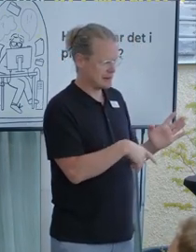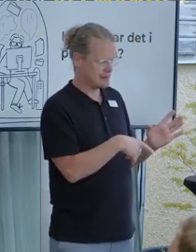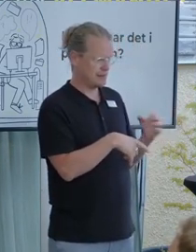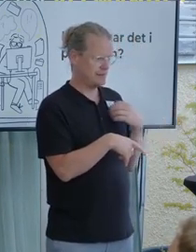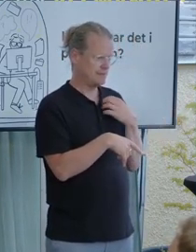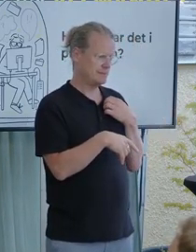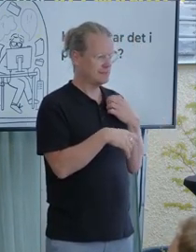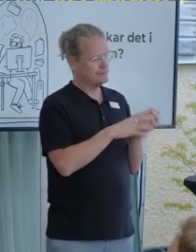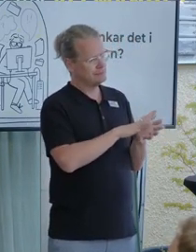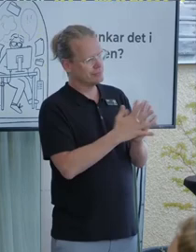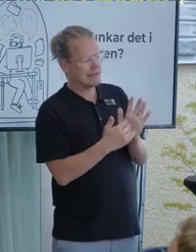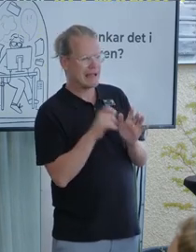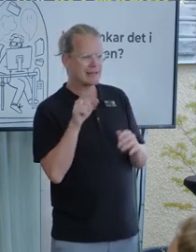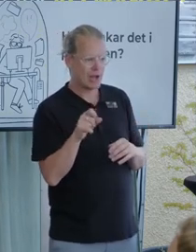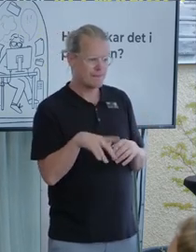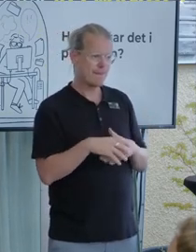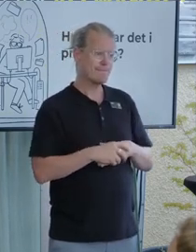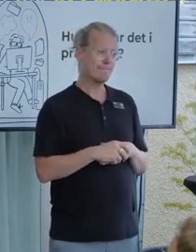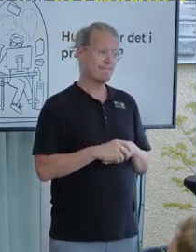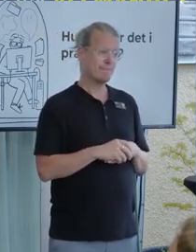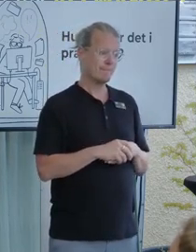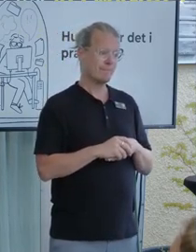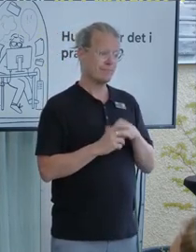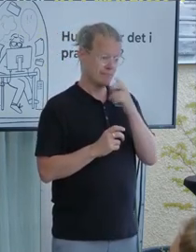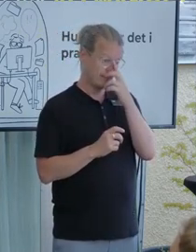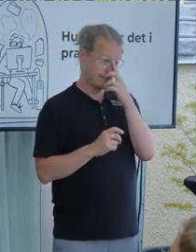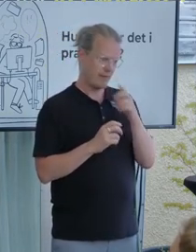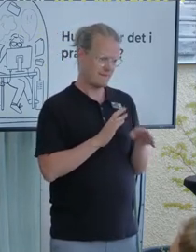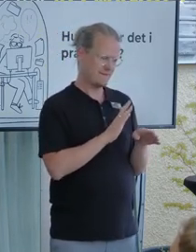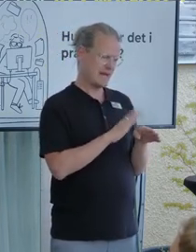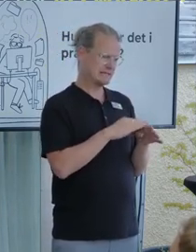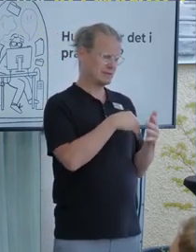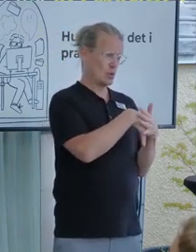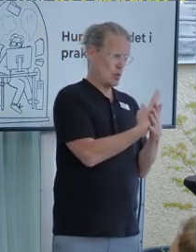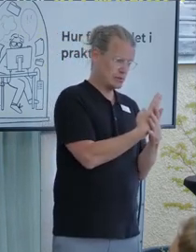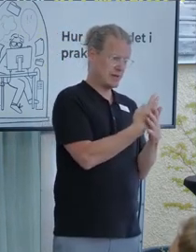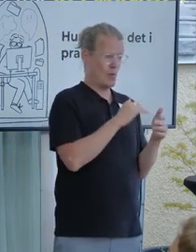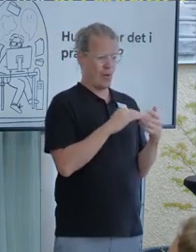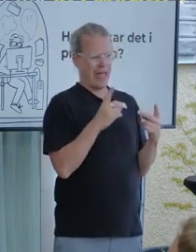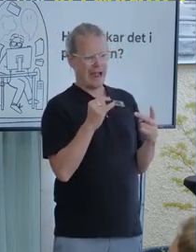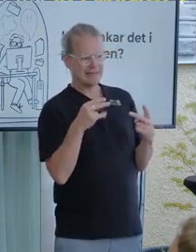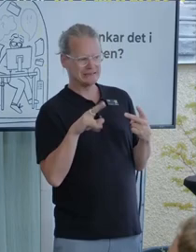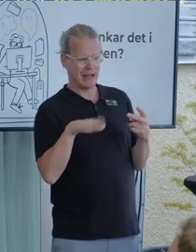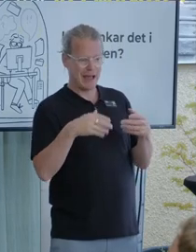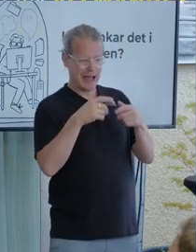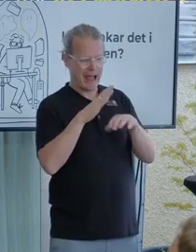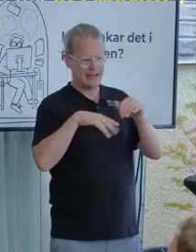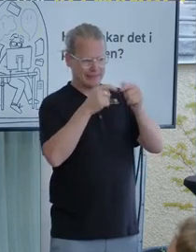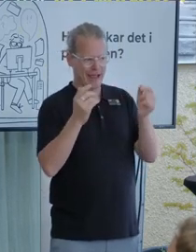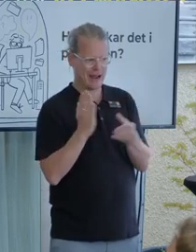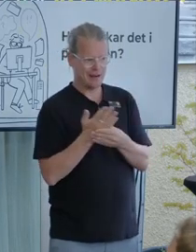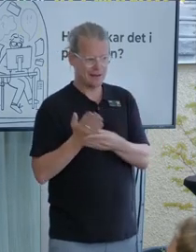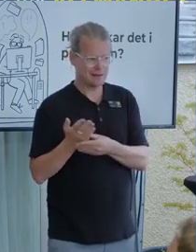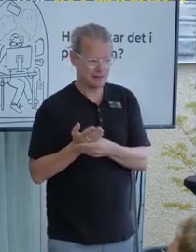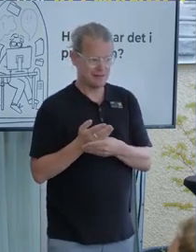västnordiska latinska handskrifter. Och då pratar vi pergament och det är liksom egentligen väldigt, väldigt hållbart material. Men